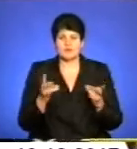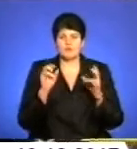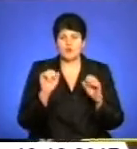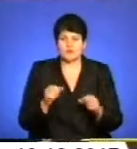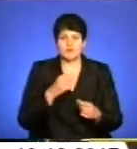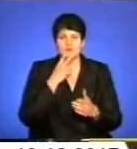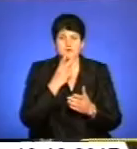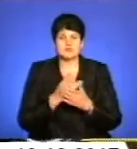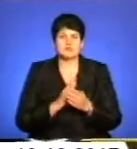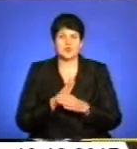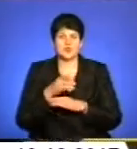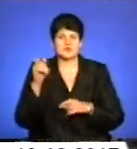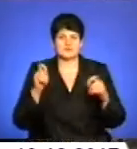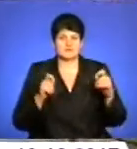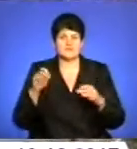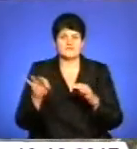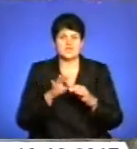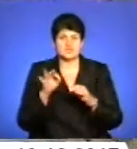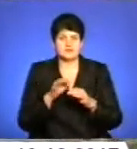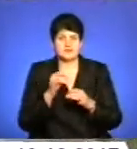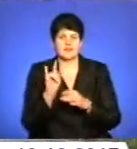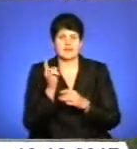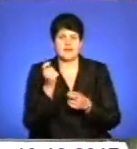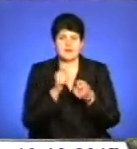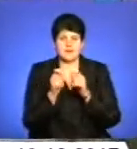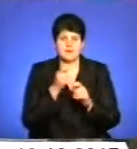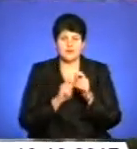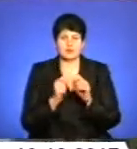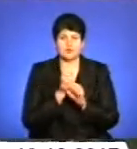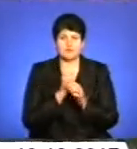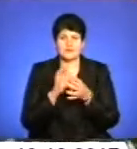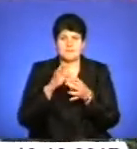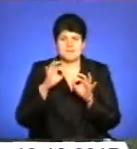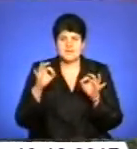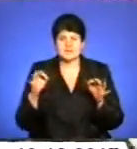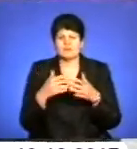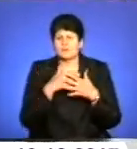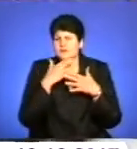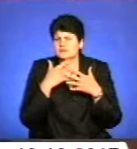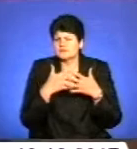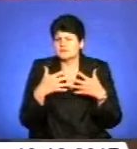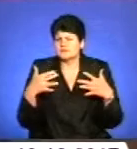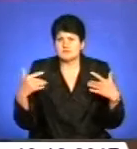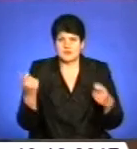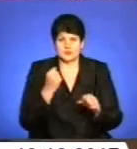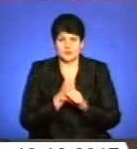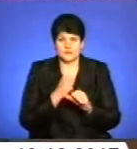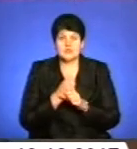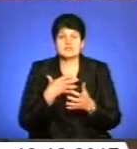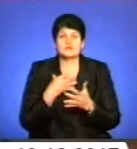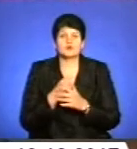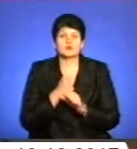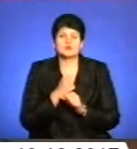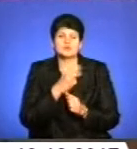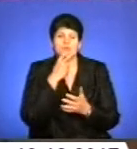гості фестивалю. Серед них вишиванки, ляльки-мотанки, роботи з бісеру та багато інших яскравих виробів. Свої роботи представила